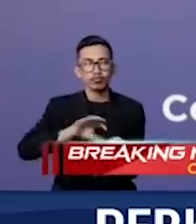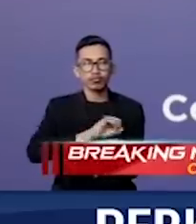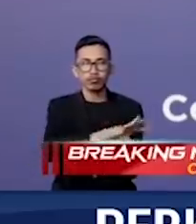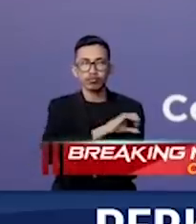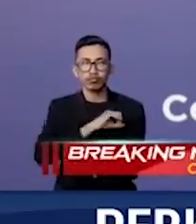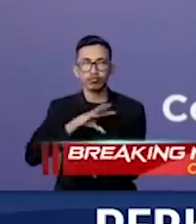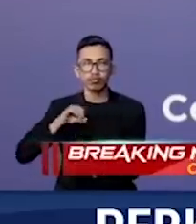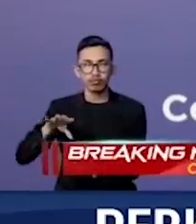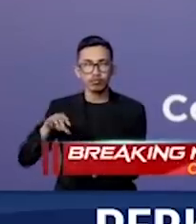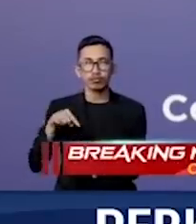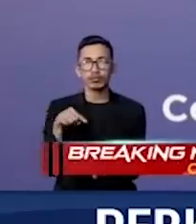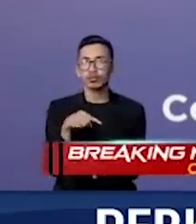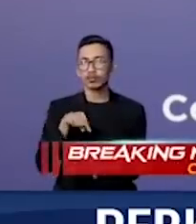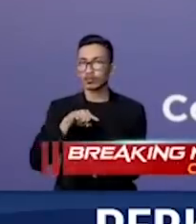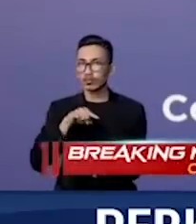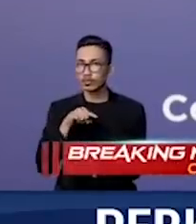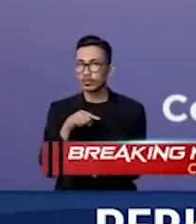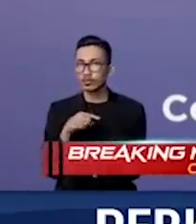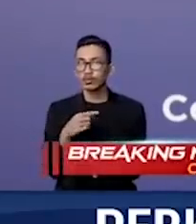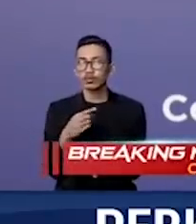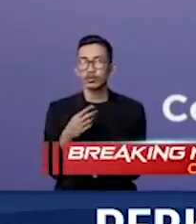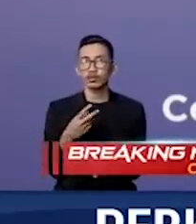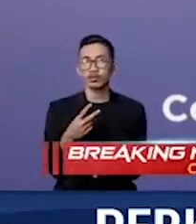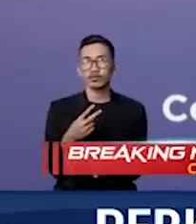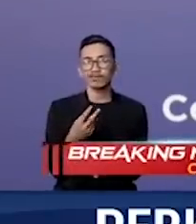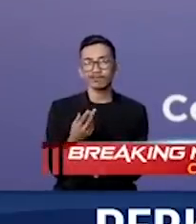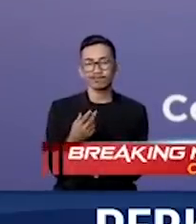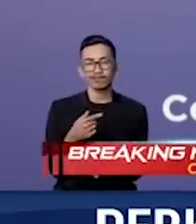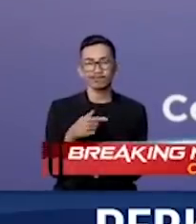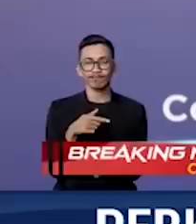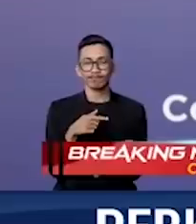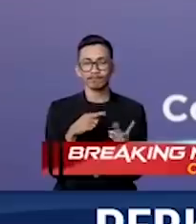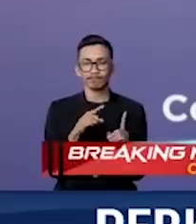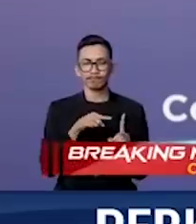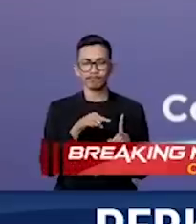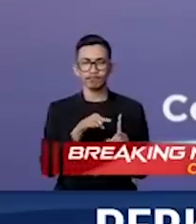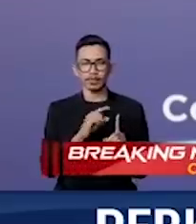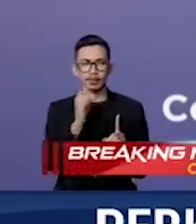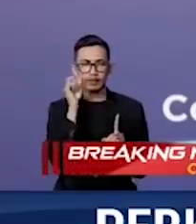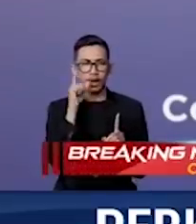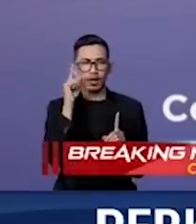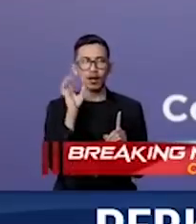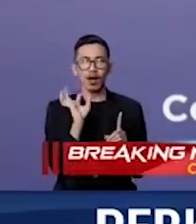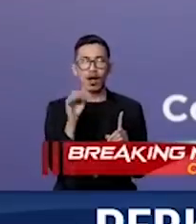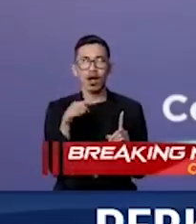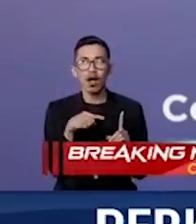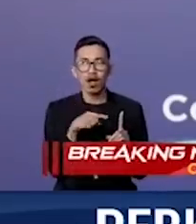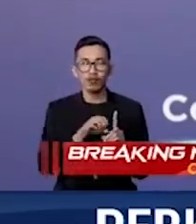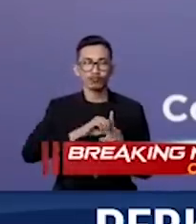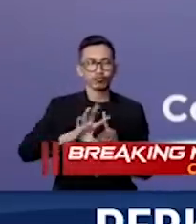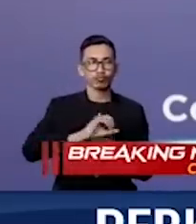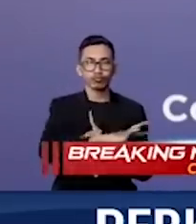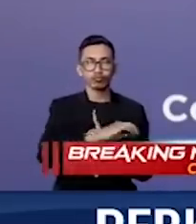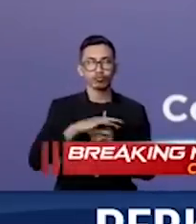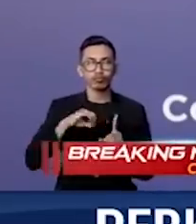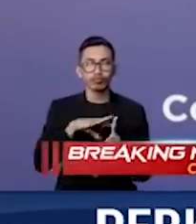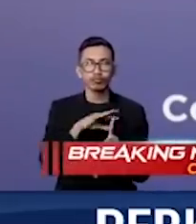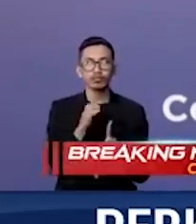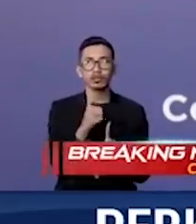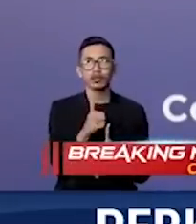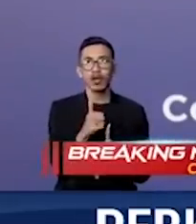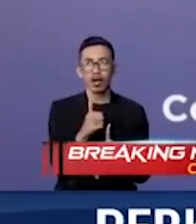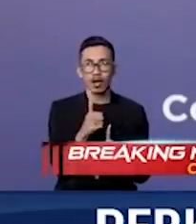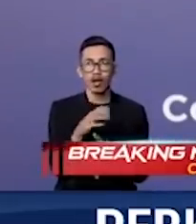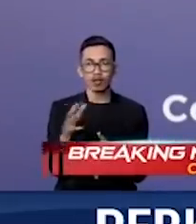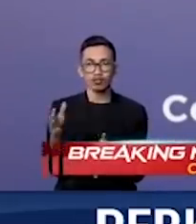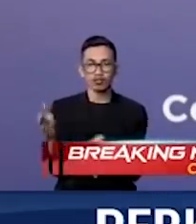yang kemudian tidak menyadari bahwa dirinya menularkan ke orang lain kasus titip yang